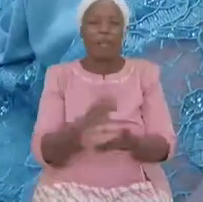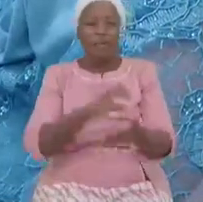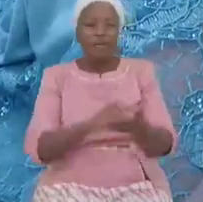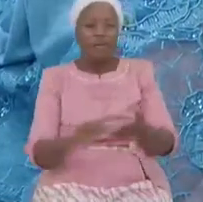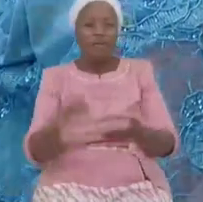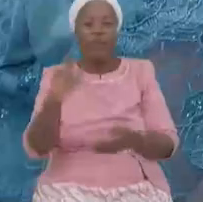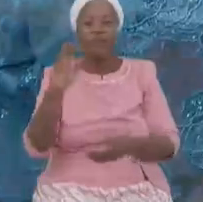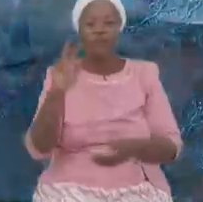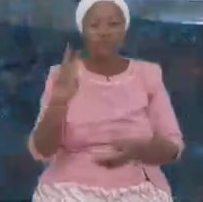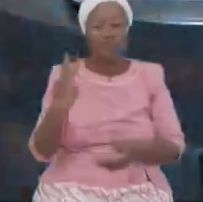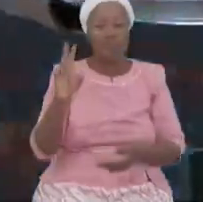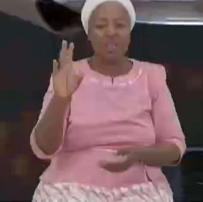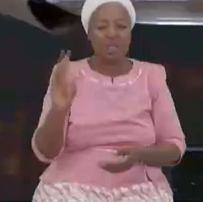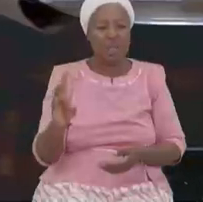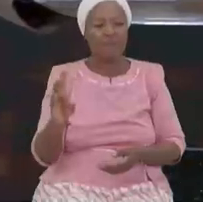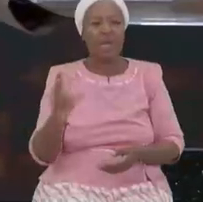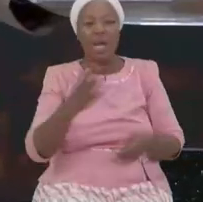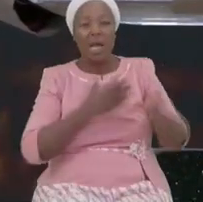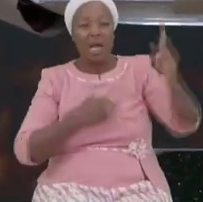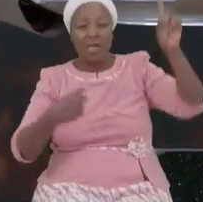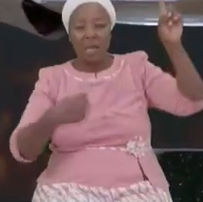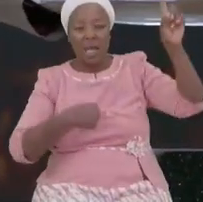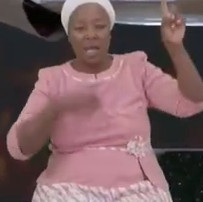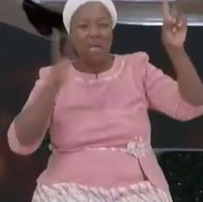Verset 27, je mettrai mon esprit en vous.